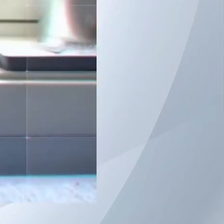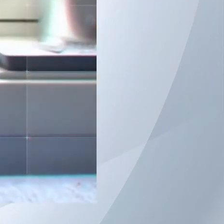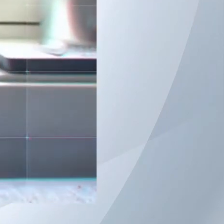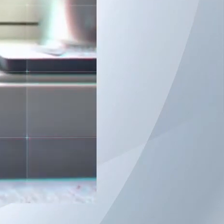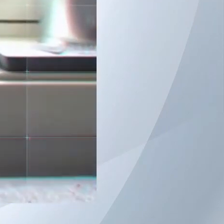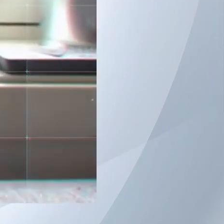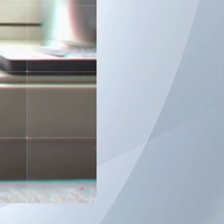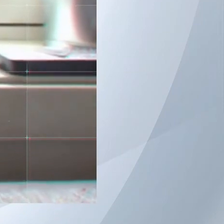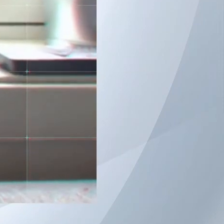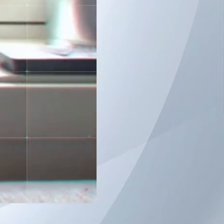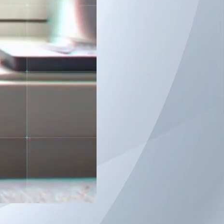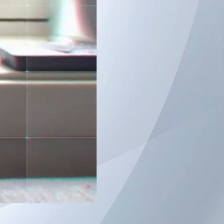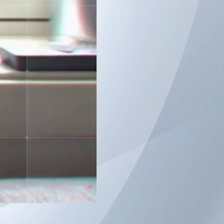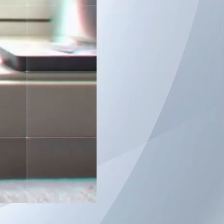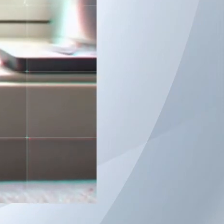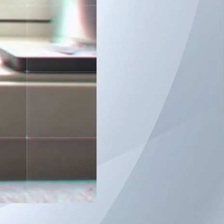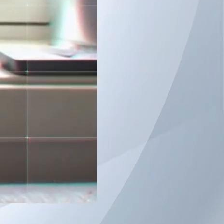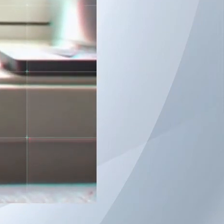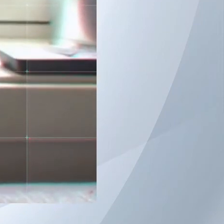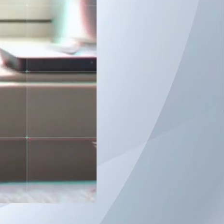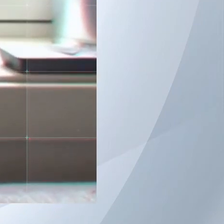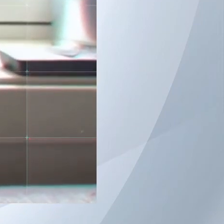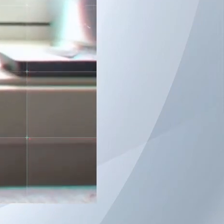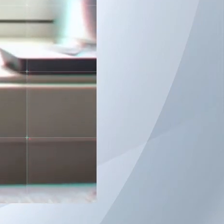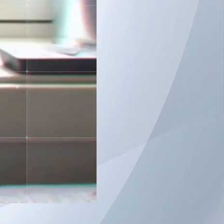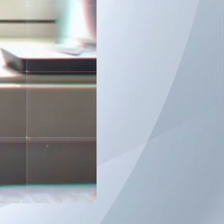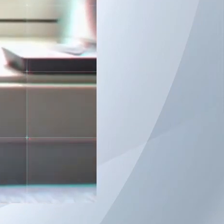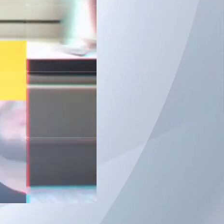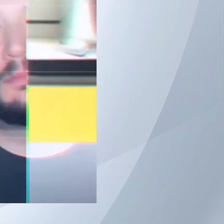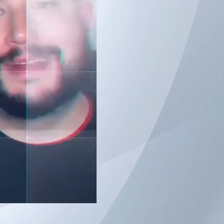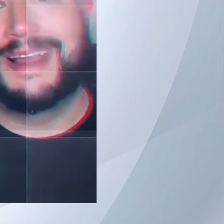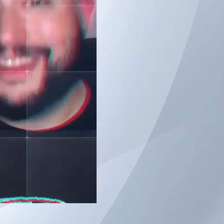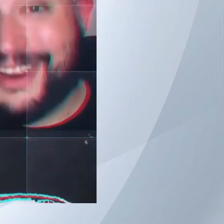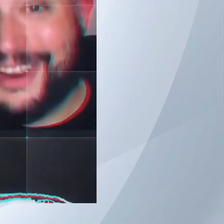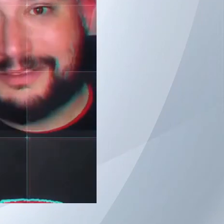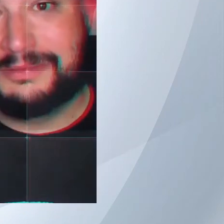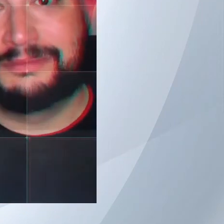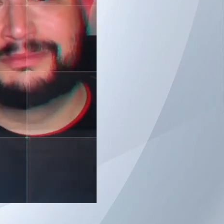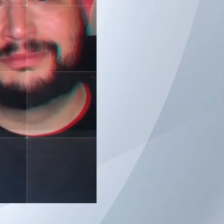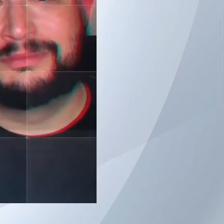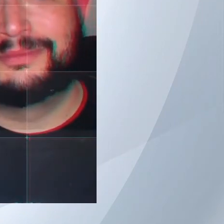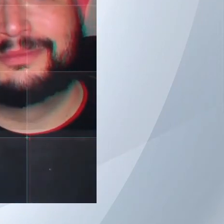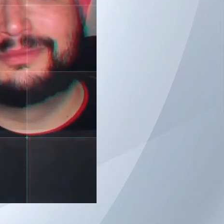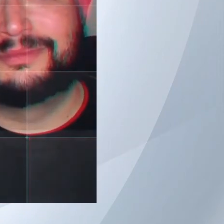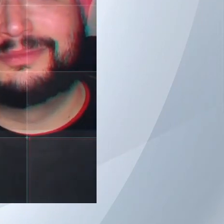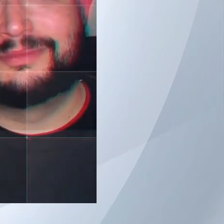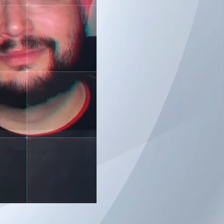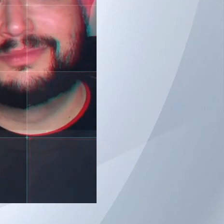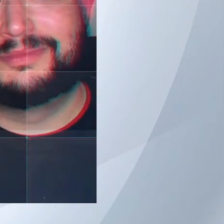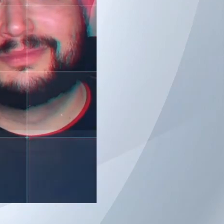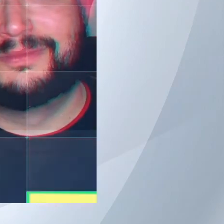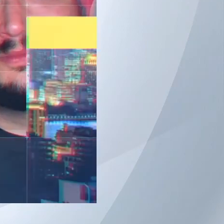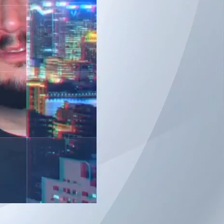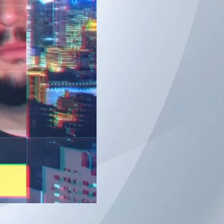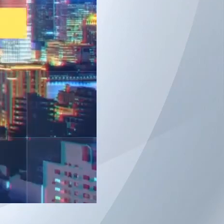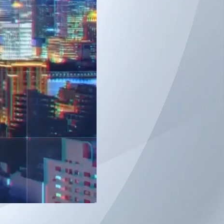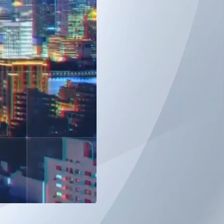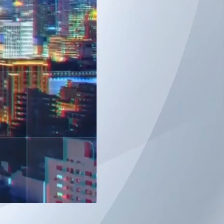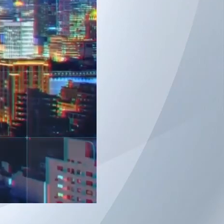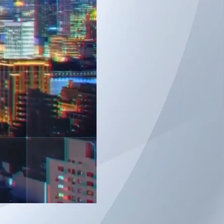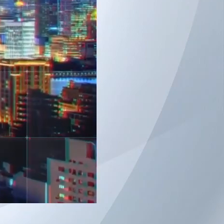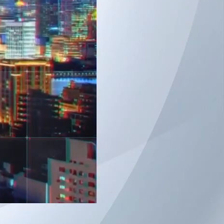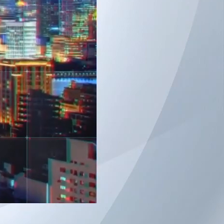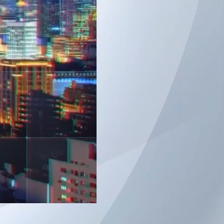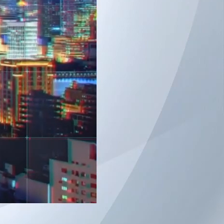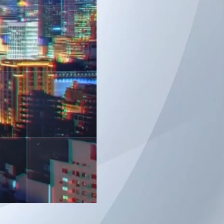Hi, kamusta? I'm Ruby Jane Cabagna from the Philippines. Hola. Hello. Hey there. Hola, soy Sebastián Pérez de Argentina. 你